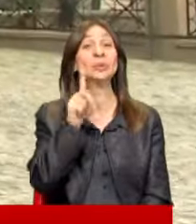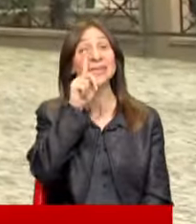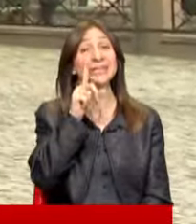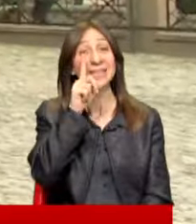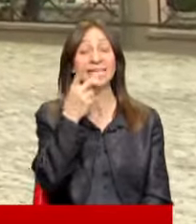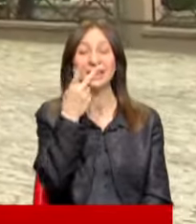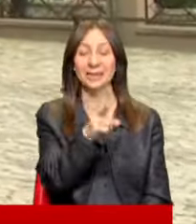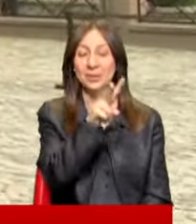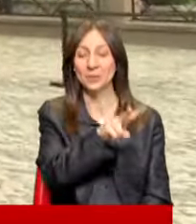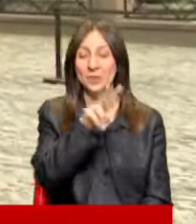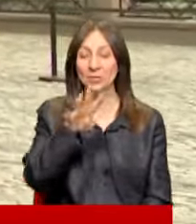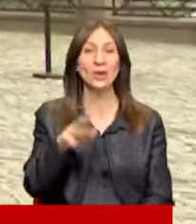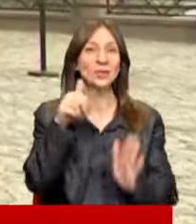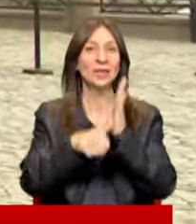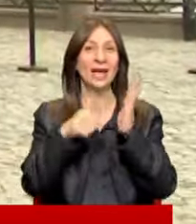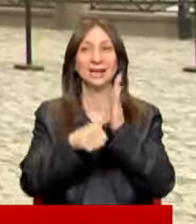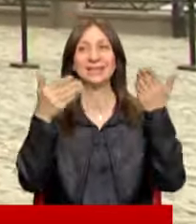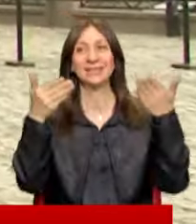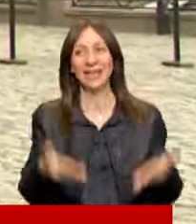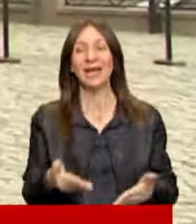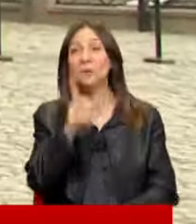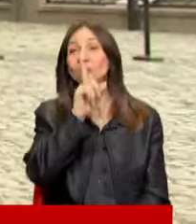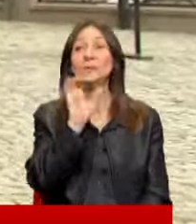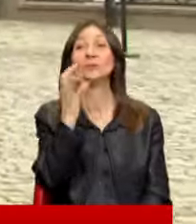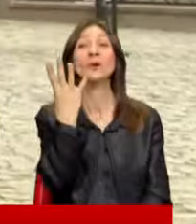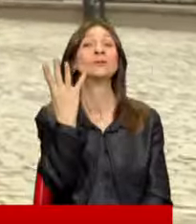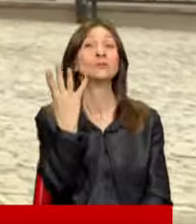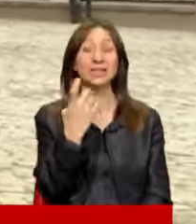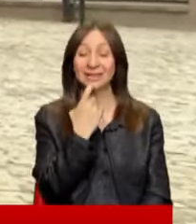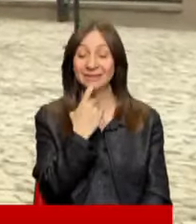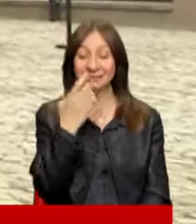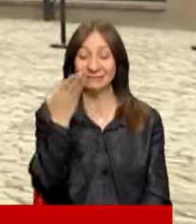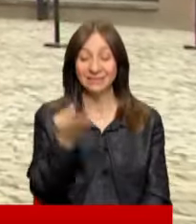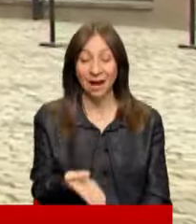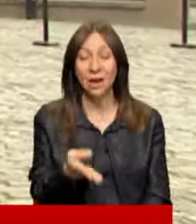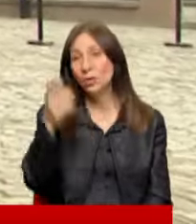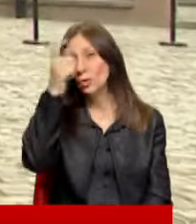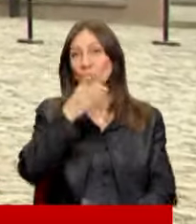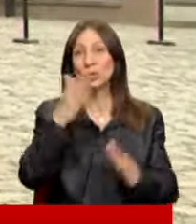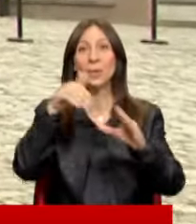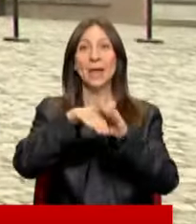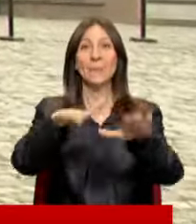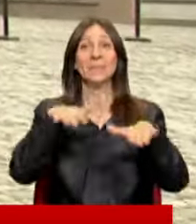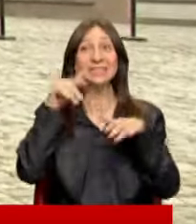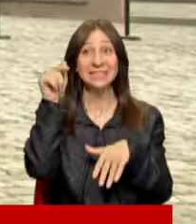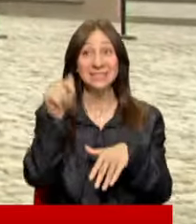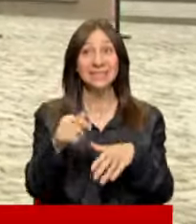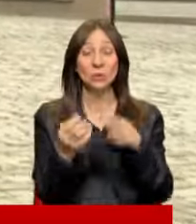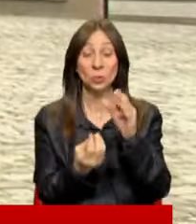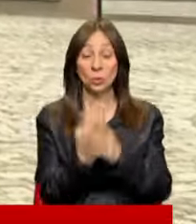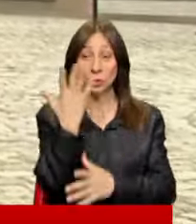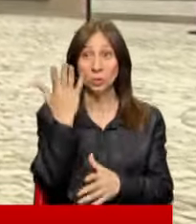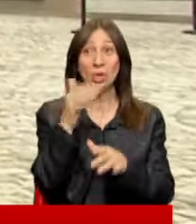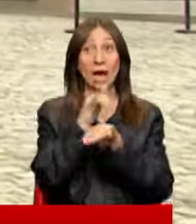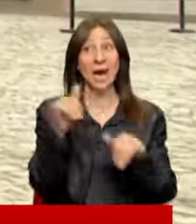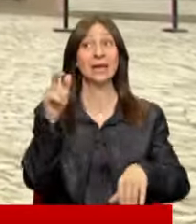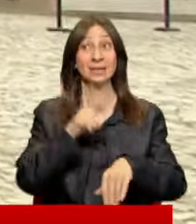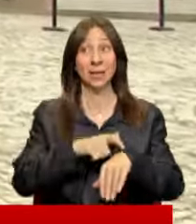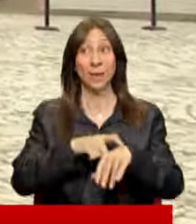23 Nisan 2024 tarihinde 104. yılında Türkiye Büyük Millet Meclisimizin kuruluşunun, aynı